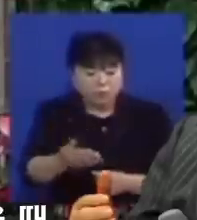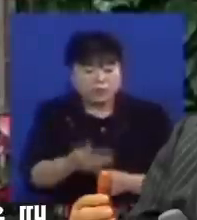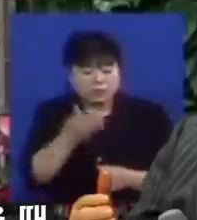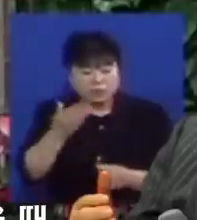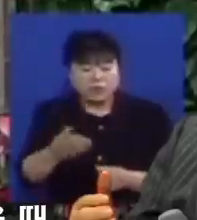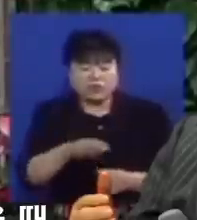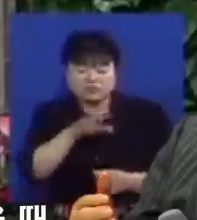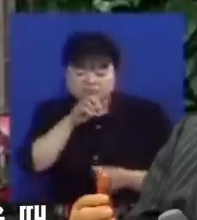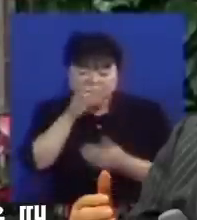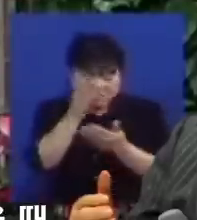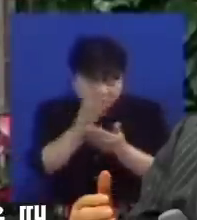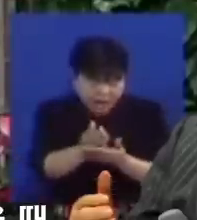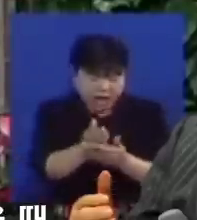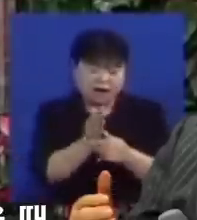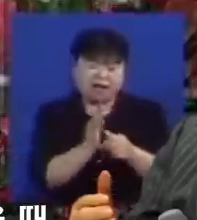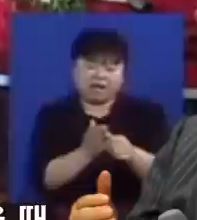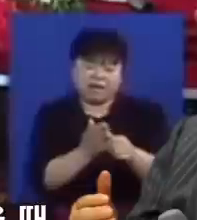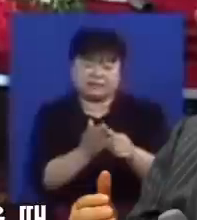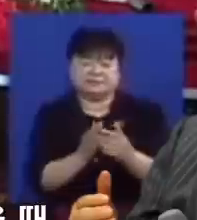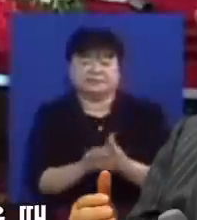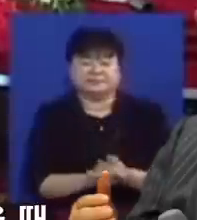같이 원망하지 말라.